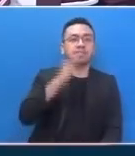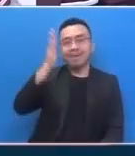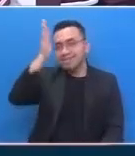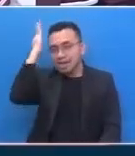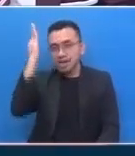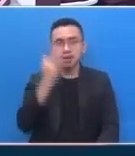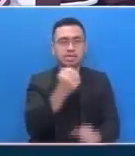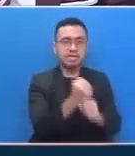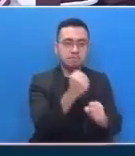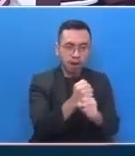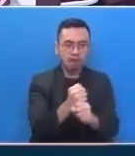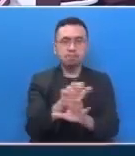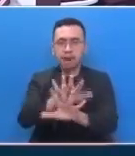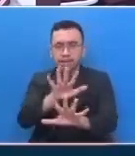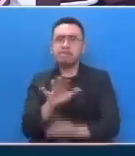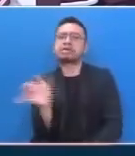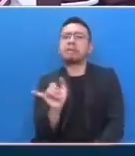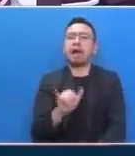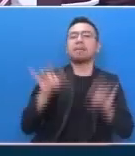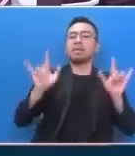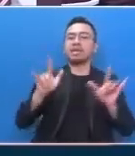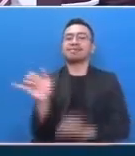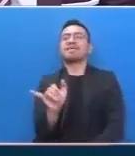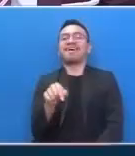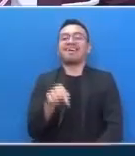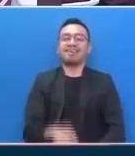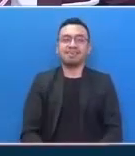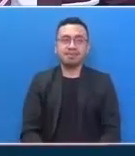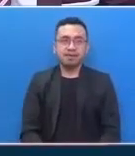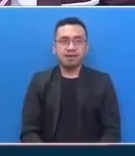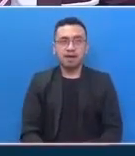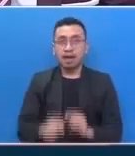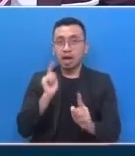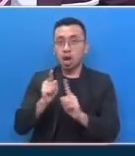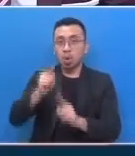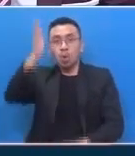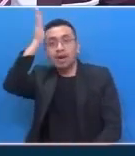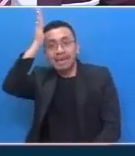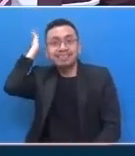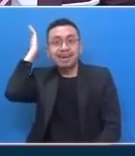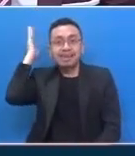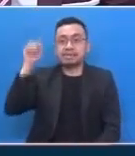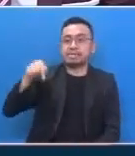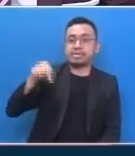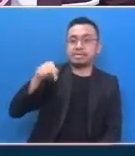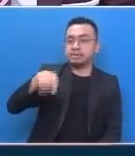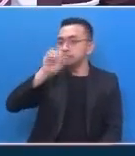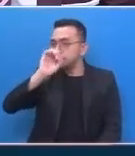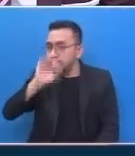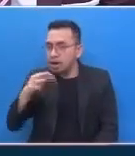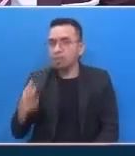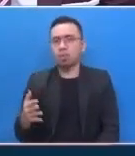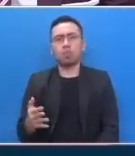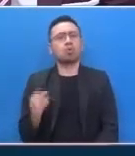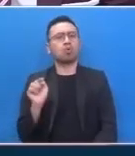Perjuangan misal jangan sampai kalau dari pihak ee Mas Ganjar kan kemudian ada yang menggoreng loh berarti Mas Ganjar